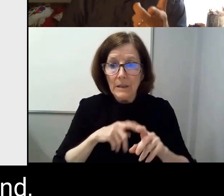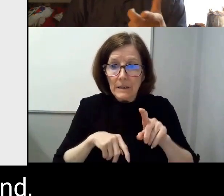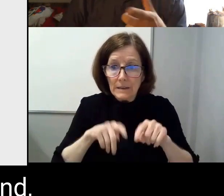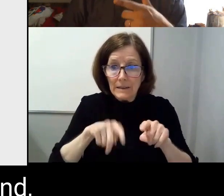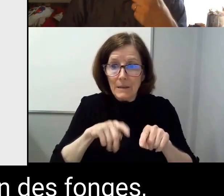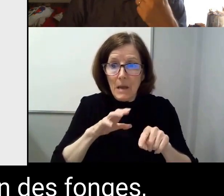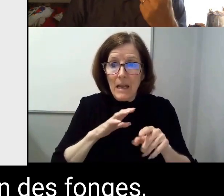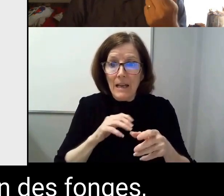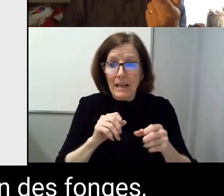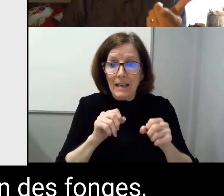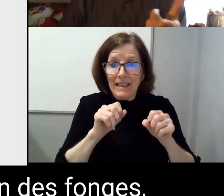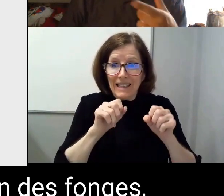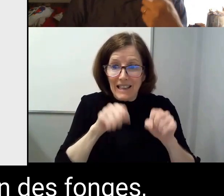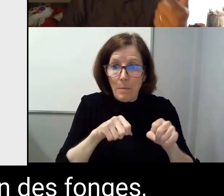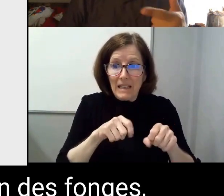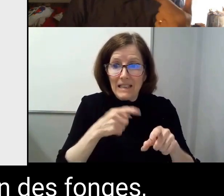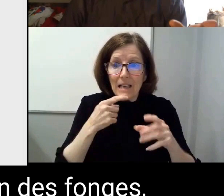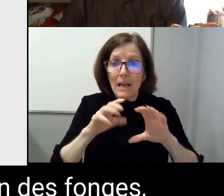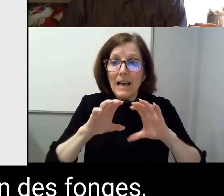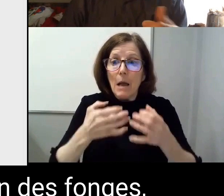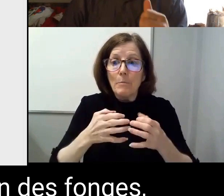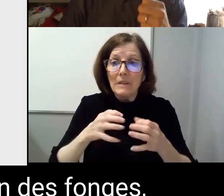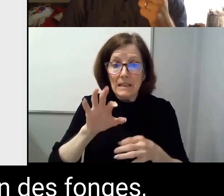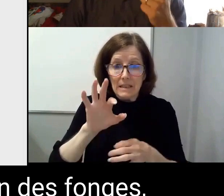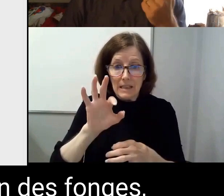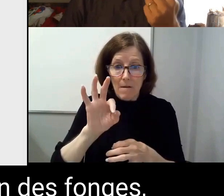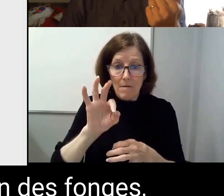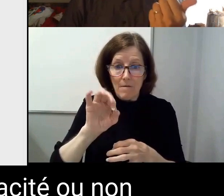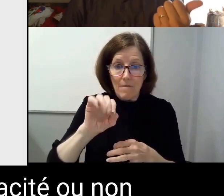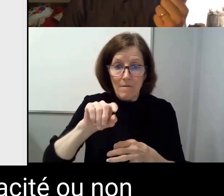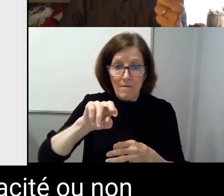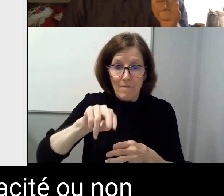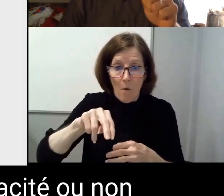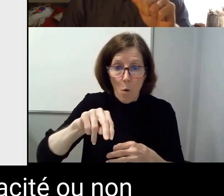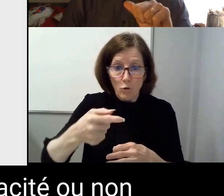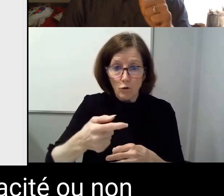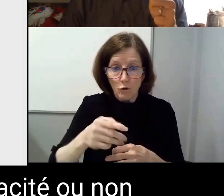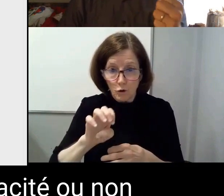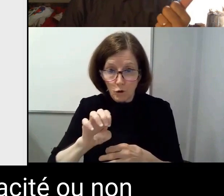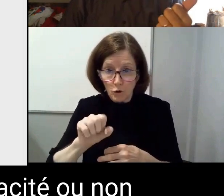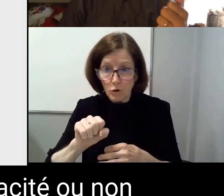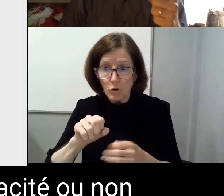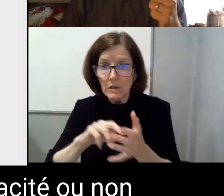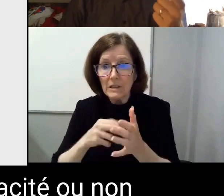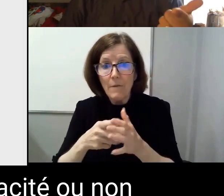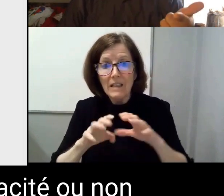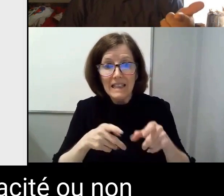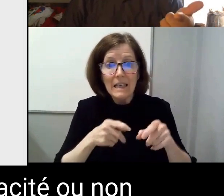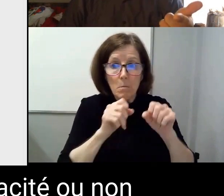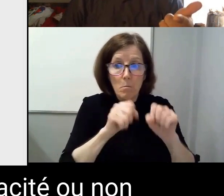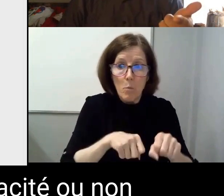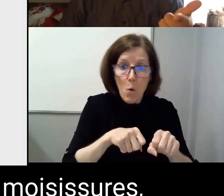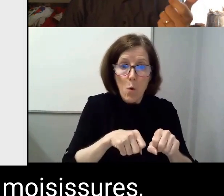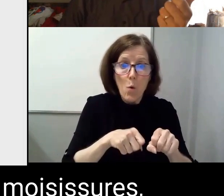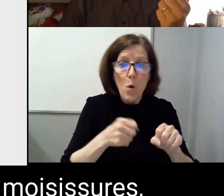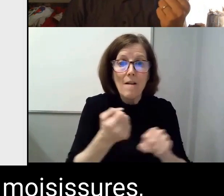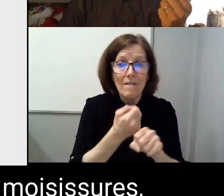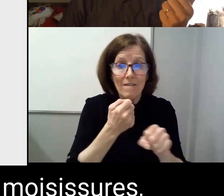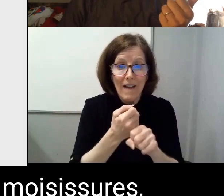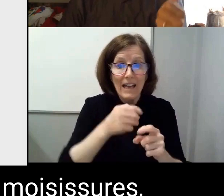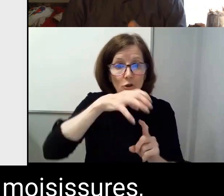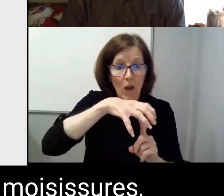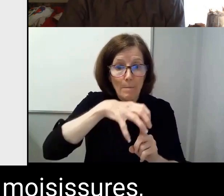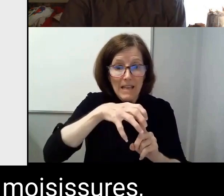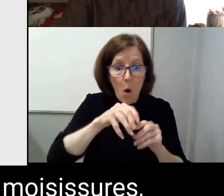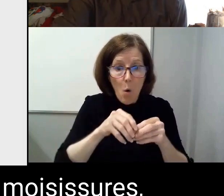hein, excuse-moi, une classification des fonges, donc des organismes fongiques, qui est en premier lieu sur leur capacité ou non à faire des champignons. Parce que quand on